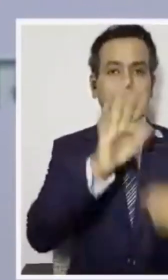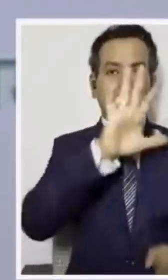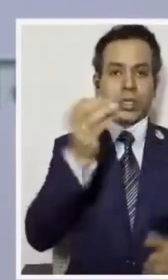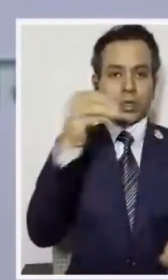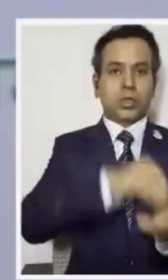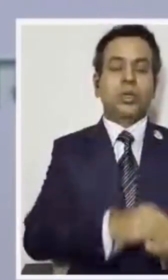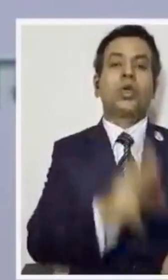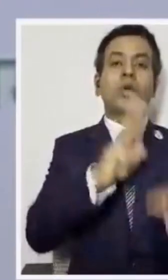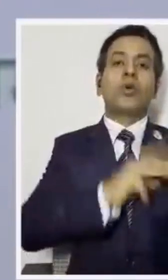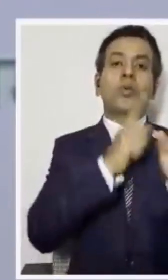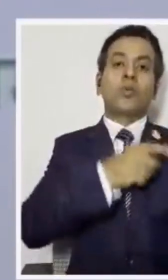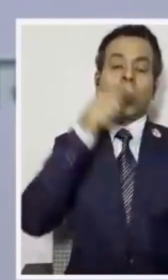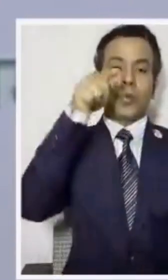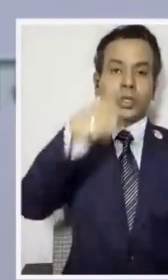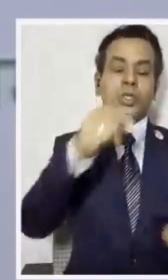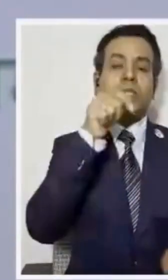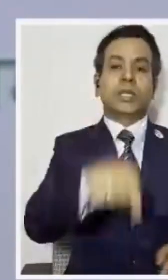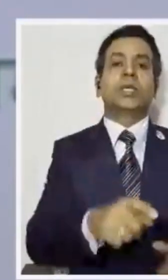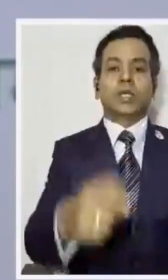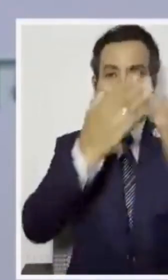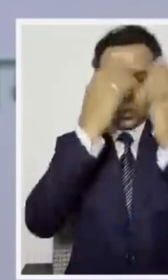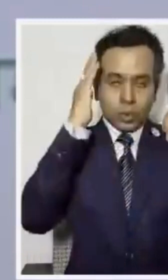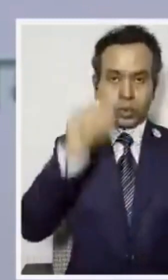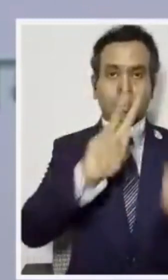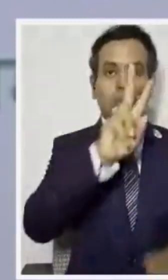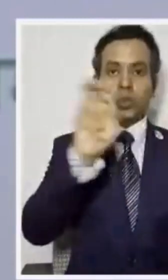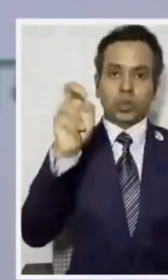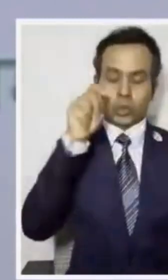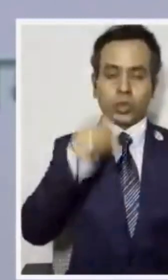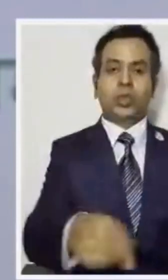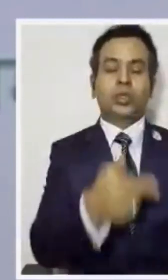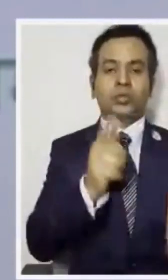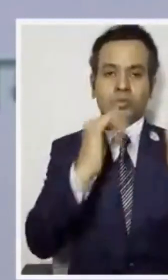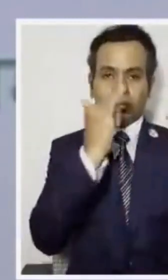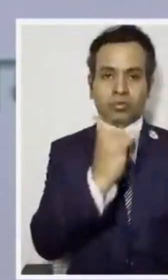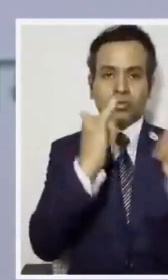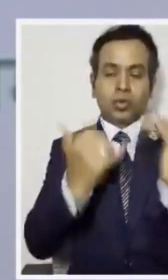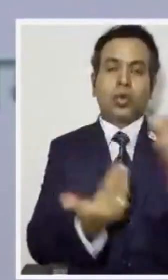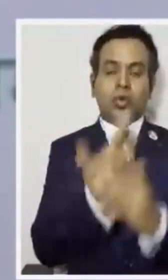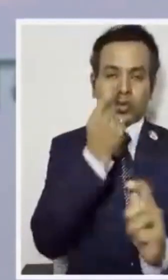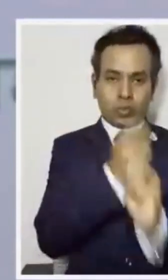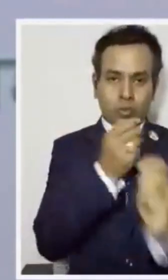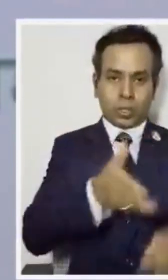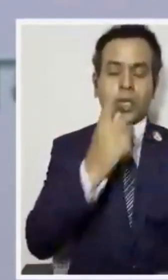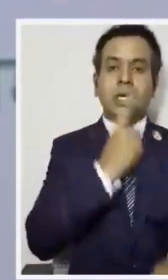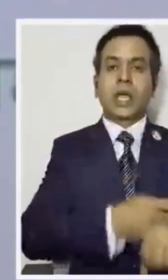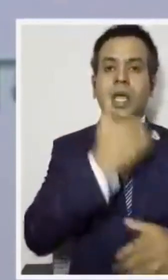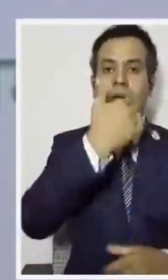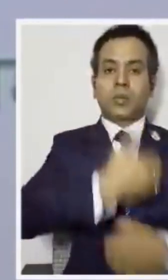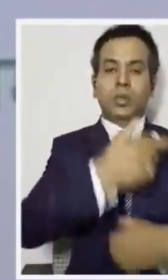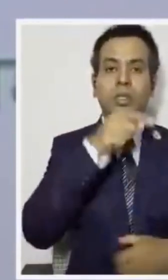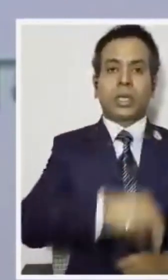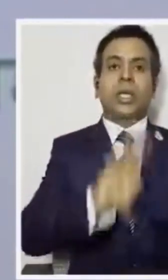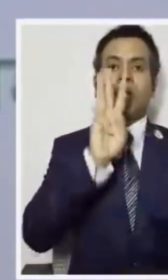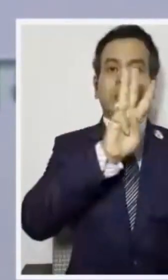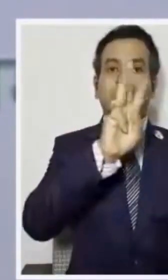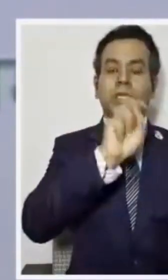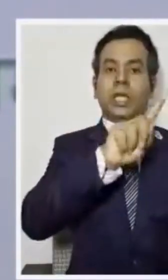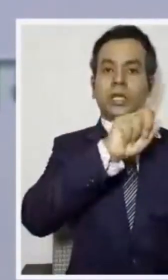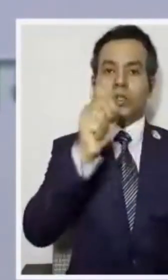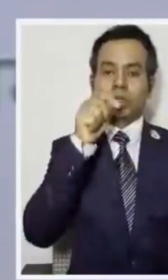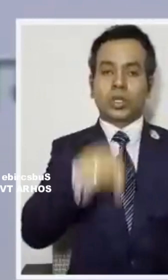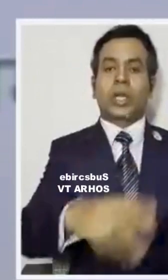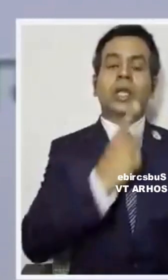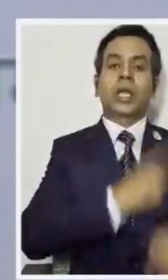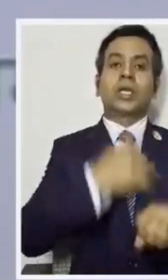চলছে। ঢাকা মহানগরীতে 3100 আইসোলেশন সংখ্যা এবং ঢাকা সিটির বাইরে দেশের বিভিন্ন হাসপাতালে 6,034টি। এই সকল